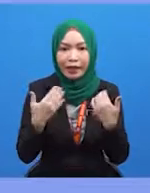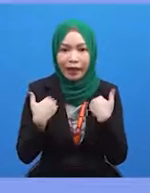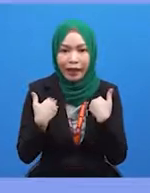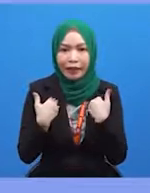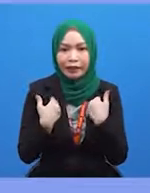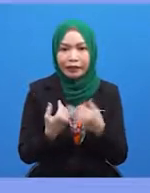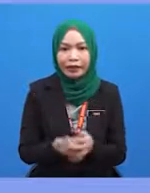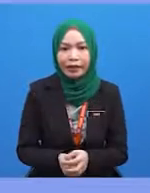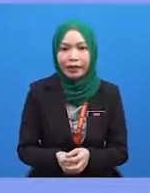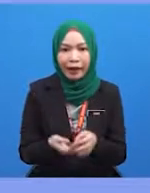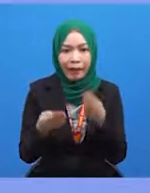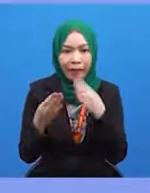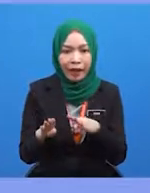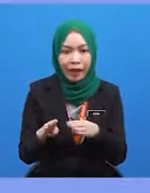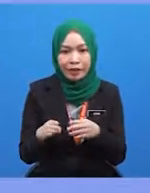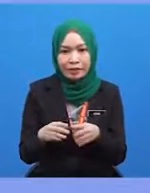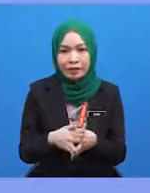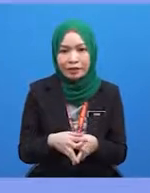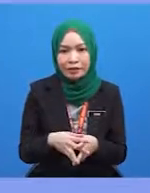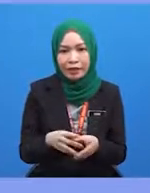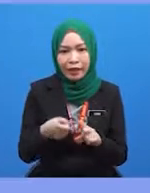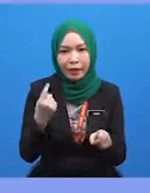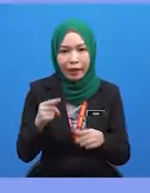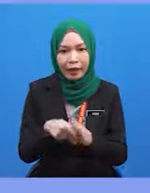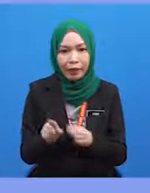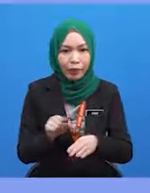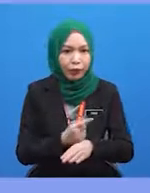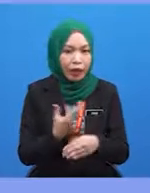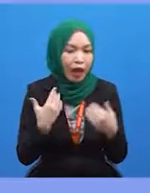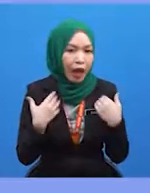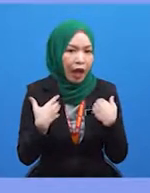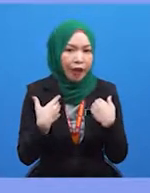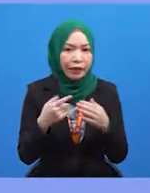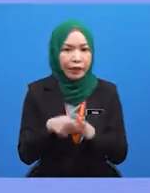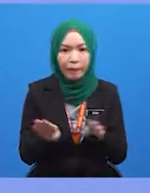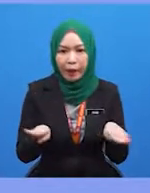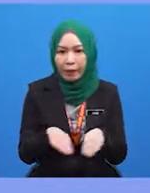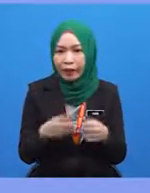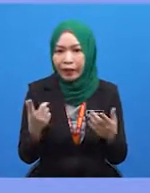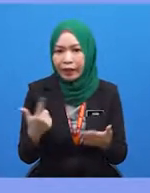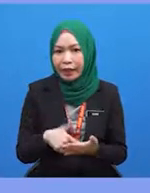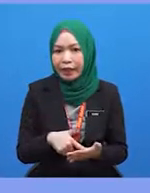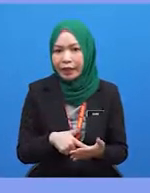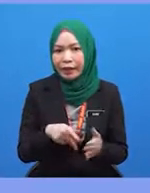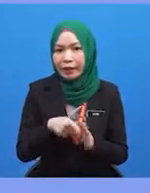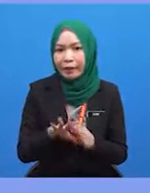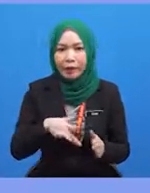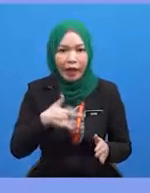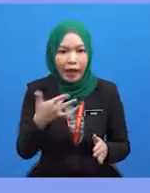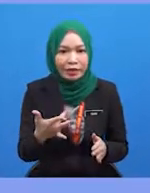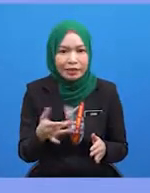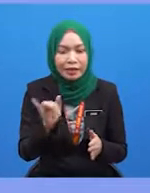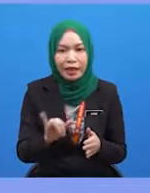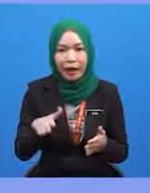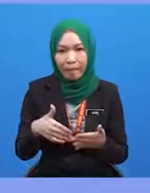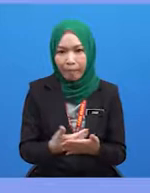perisa pedas, lada hitam, gula hangus karamel dan keju.